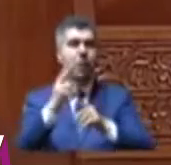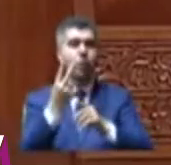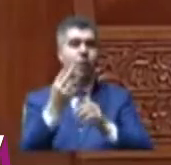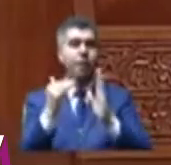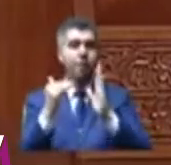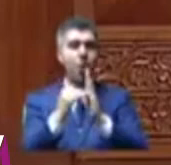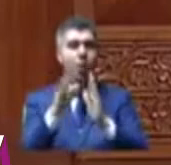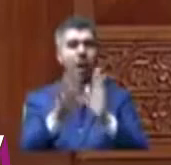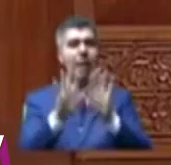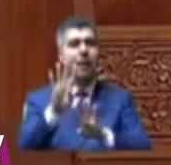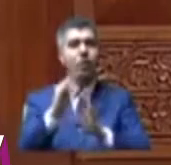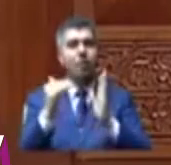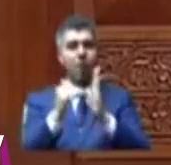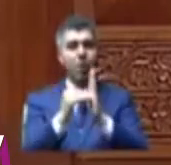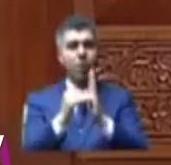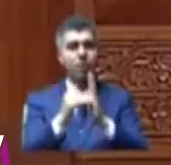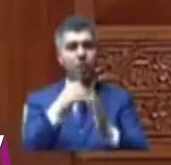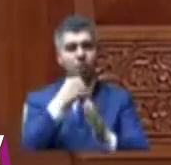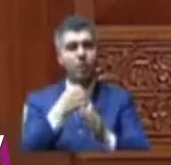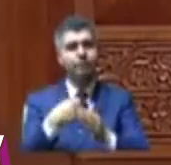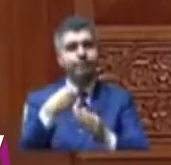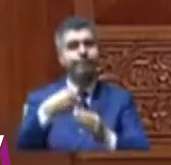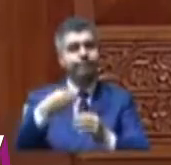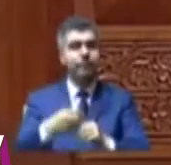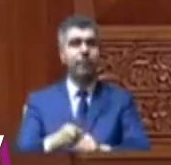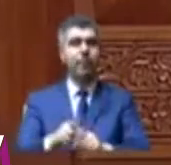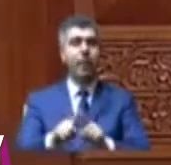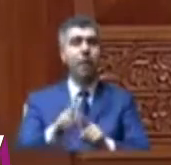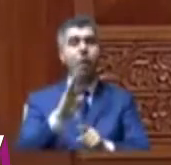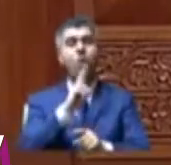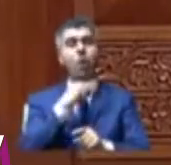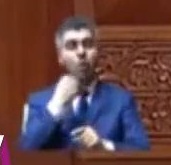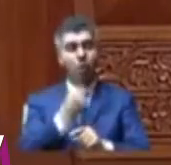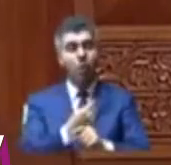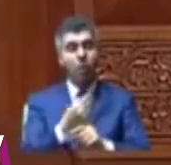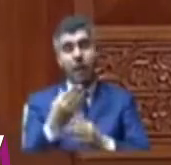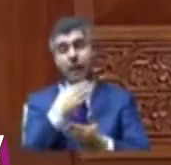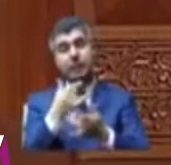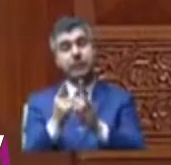رئيس الحكومه تنعرفوا بين الحكومات المتعاقبه من الحكومه ديال السيد رجتو